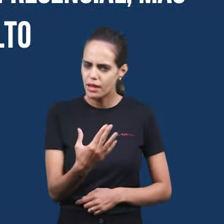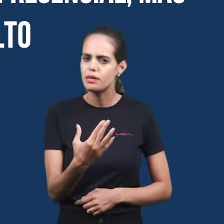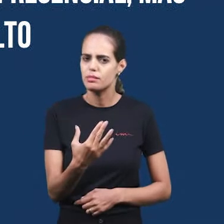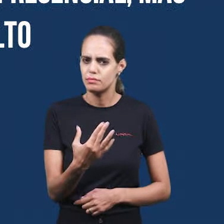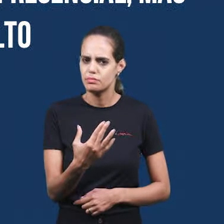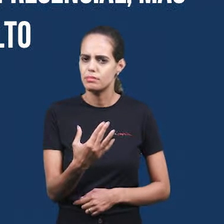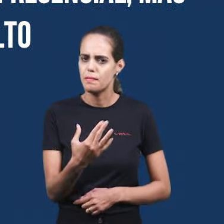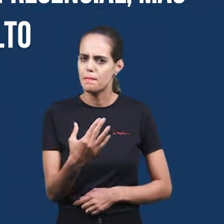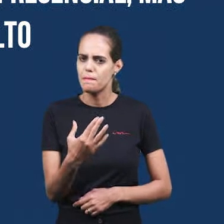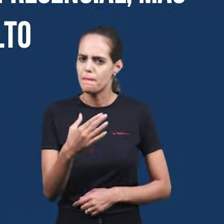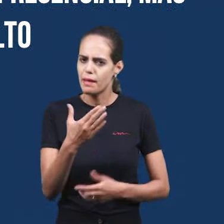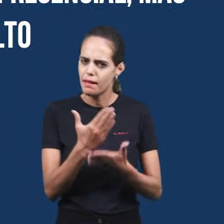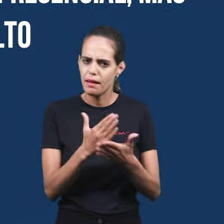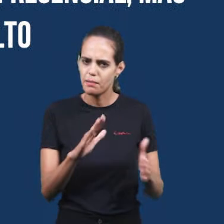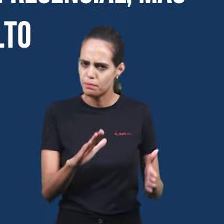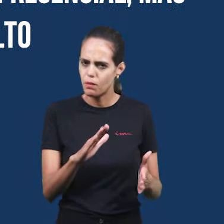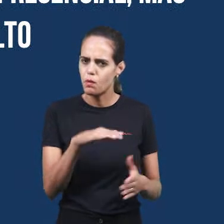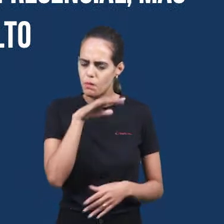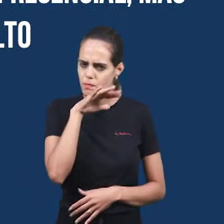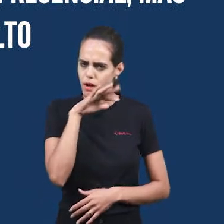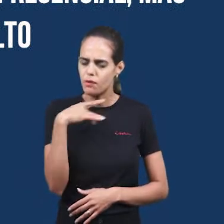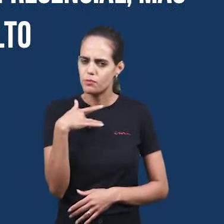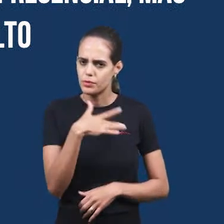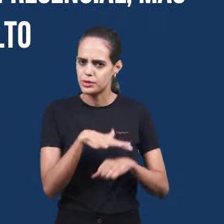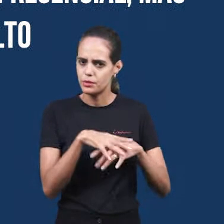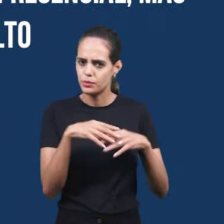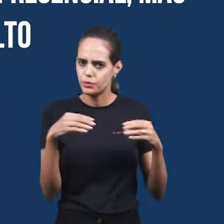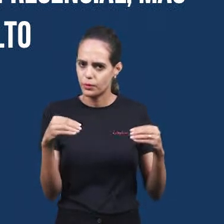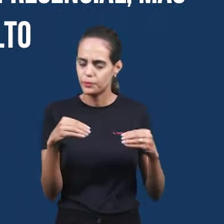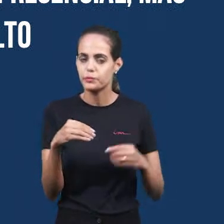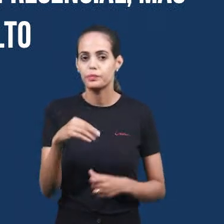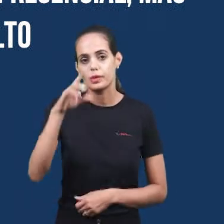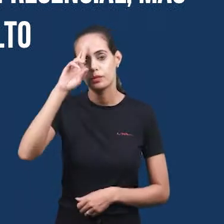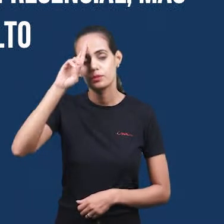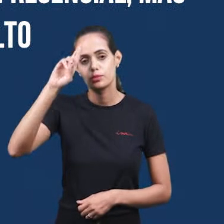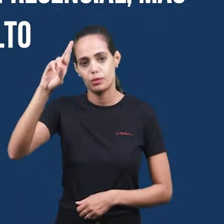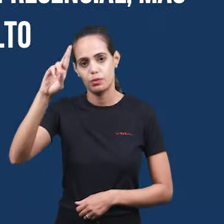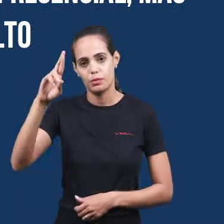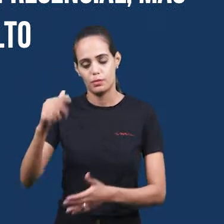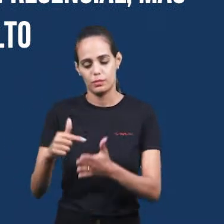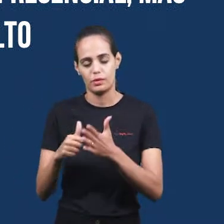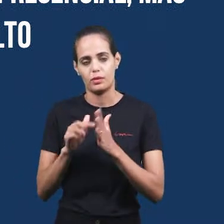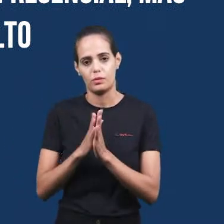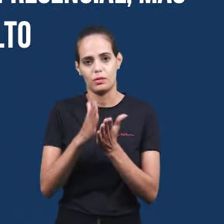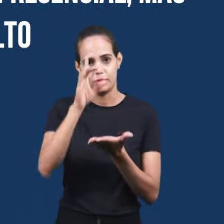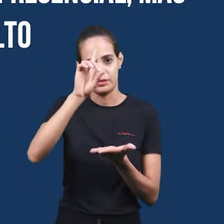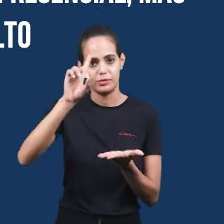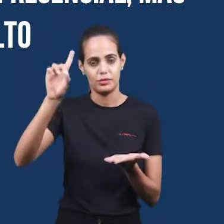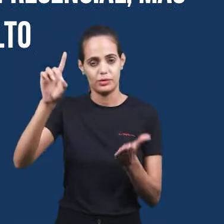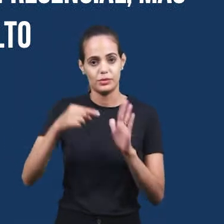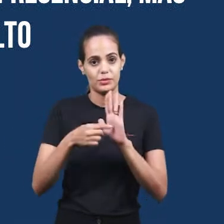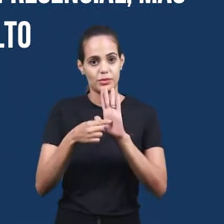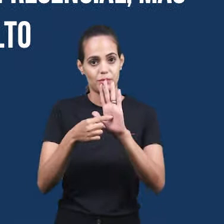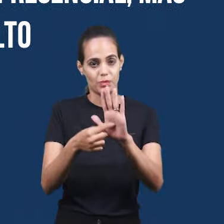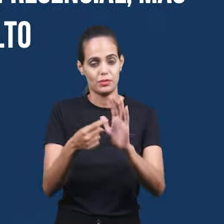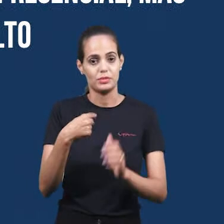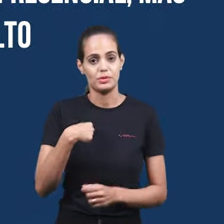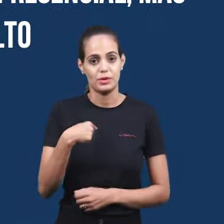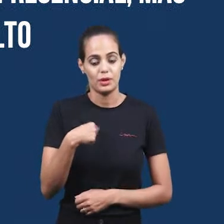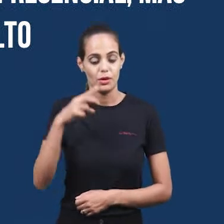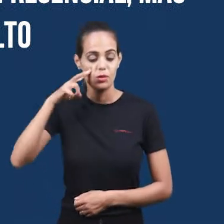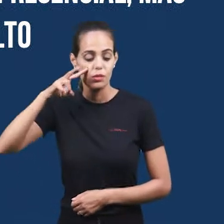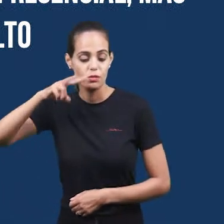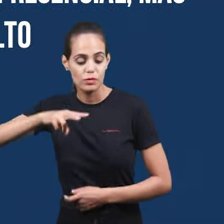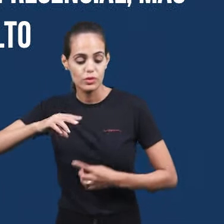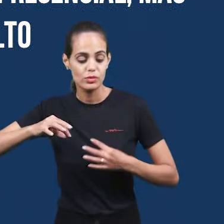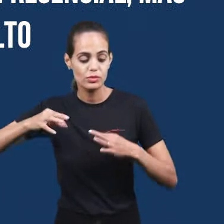Господь, дай мне слово к церкви, которое бы я хотел передать всей церкви. Исаия,